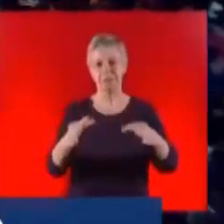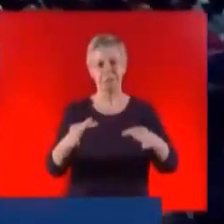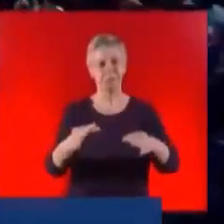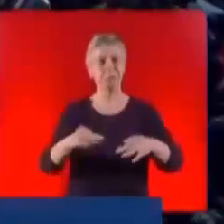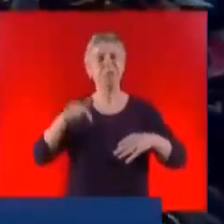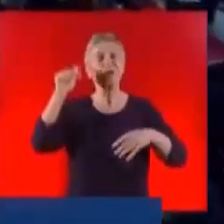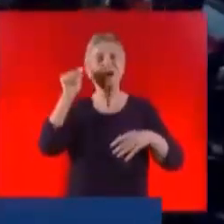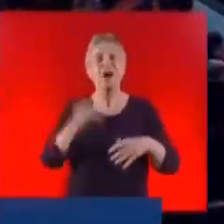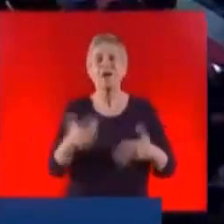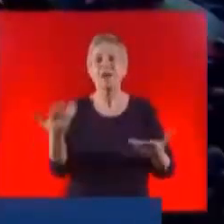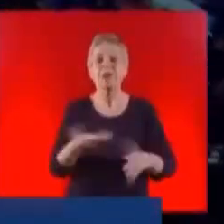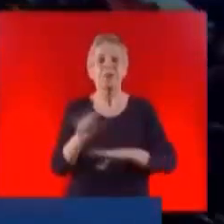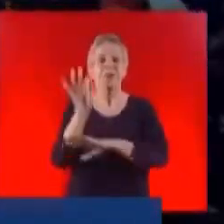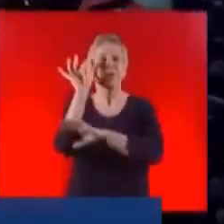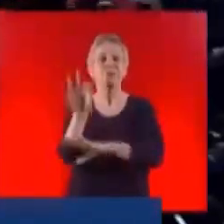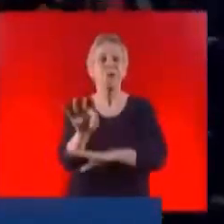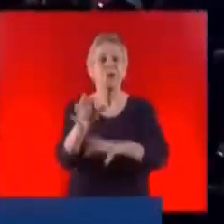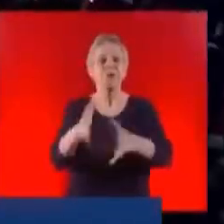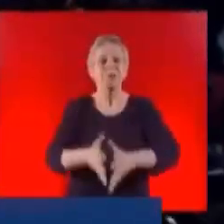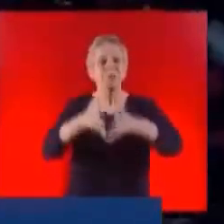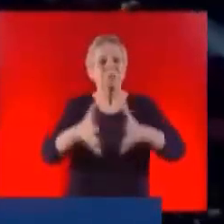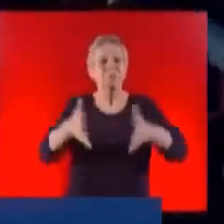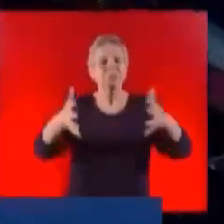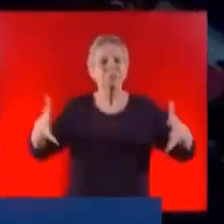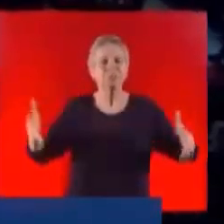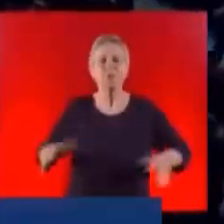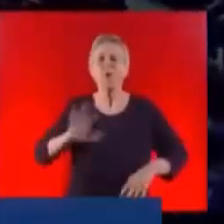συναφή. Πρώτα λοιπόν οδηγούμε εμείς τη χώρα και έχουμε αυτές τις